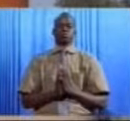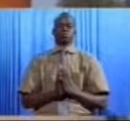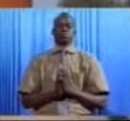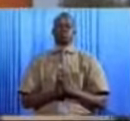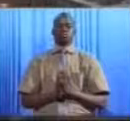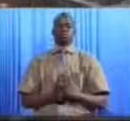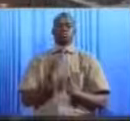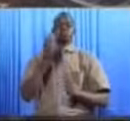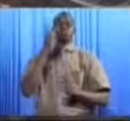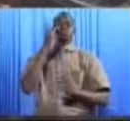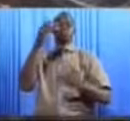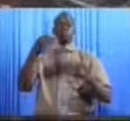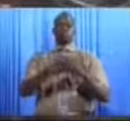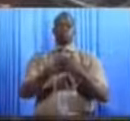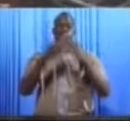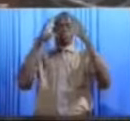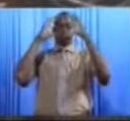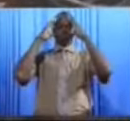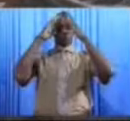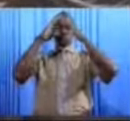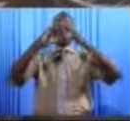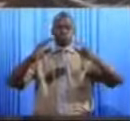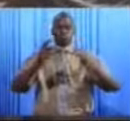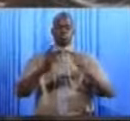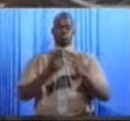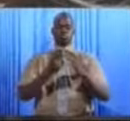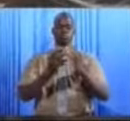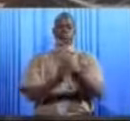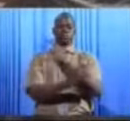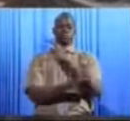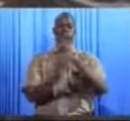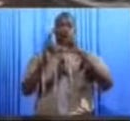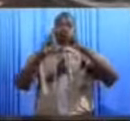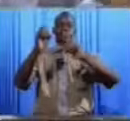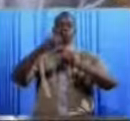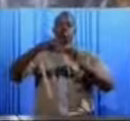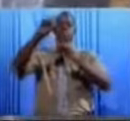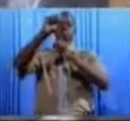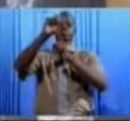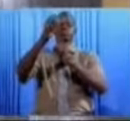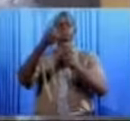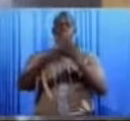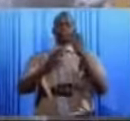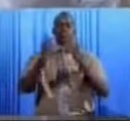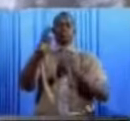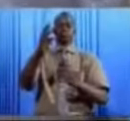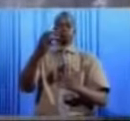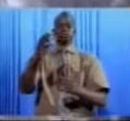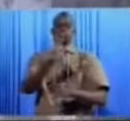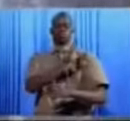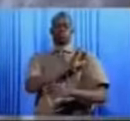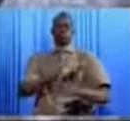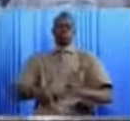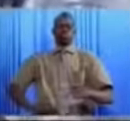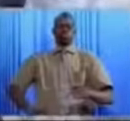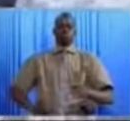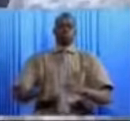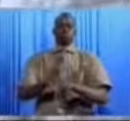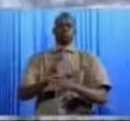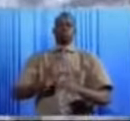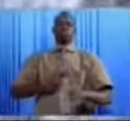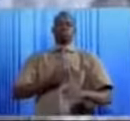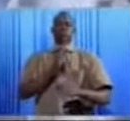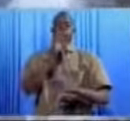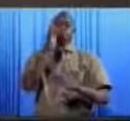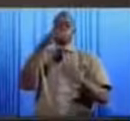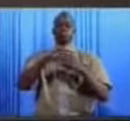voici la nouvelle mosquée principale de honshu où villa est située à quelques kilomètres de la commune rurale d'art binda nous sommes dans la